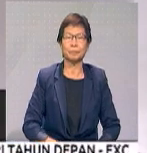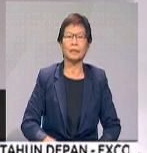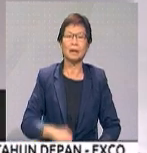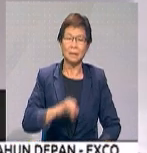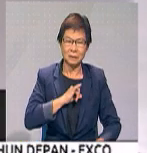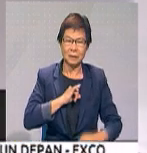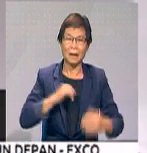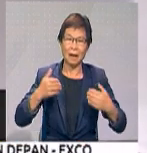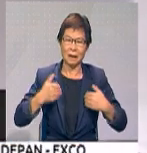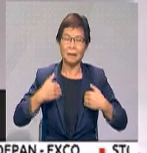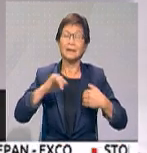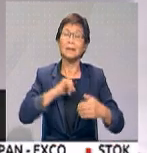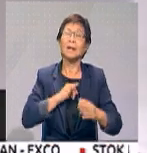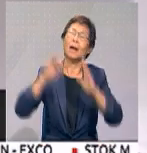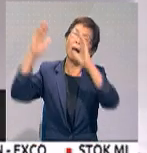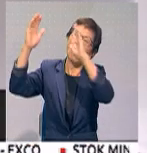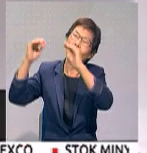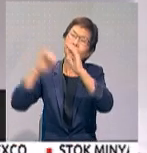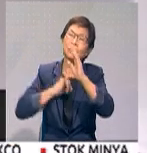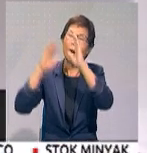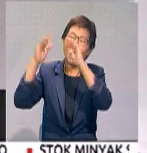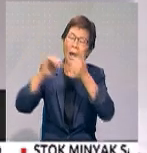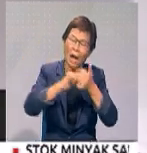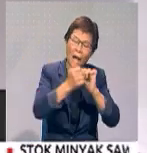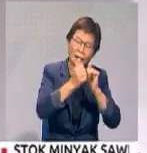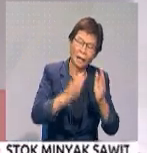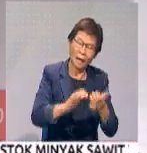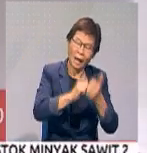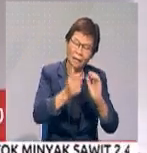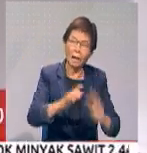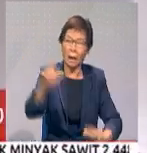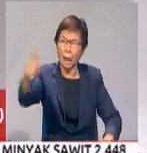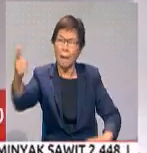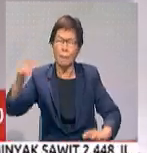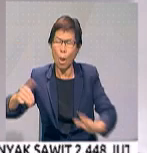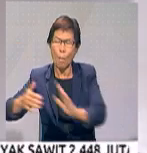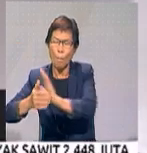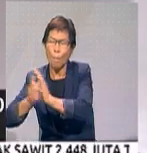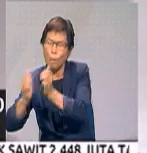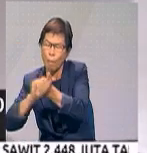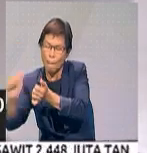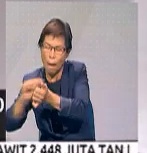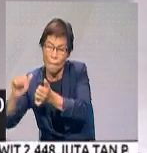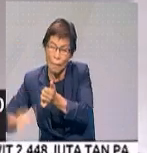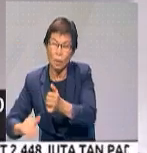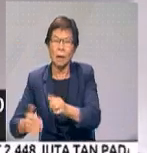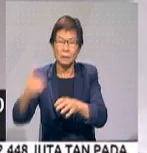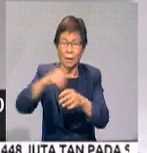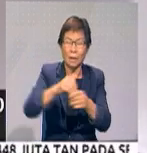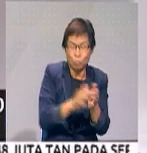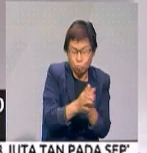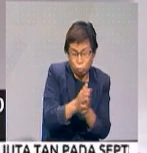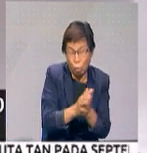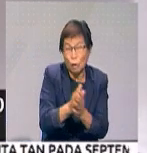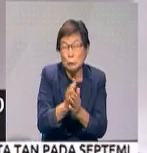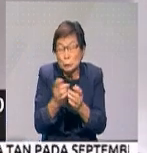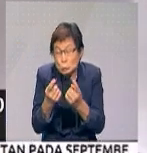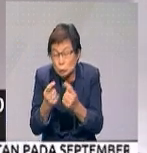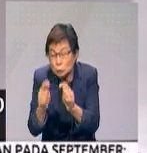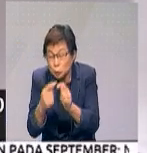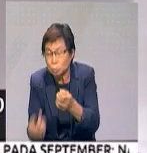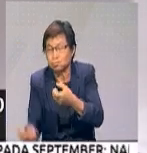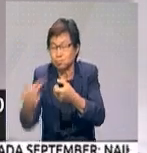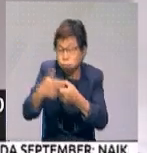mempunyai harapan, menaruh harapan kepada atlet-atlet lain yang masih belum layak, tetapi dalam usaha untuk melayakkan diri,